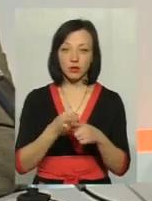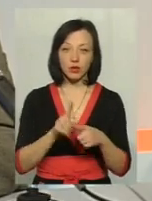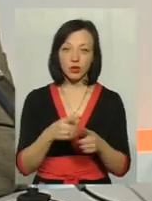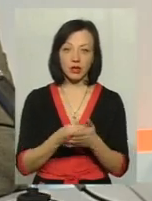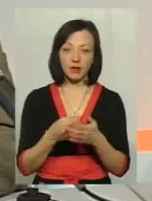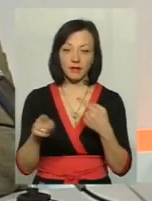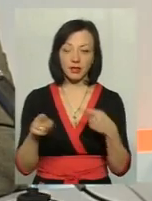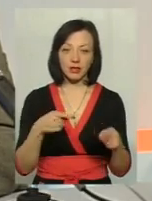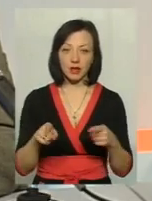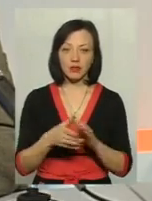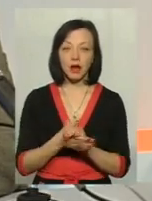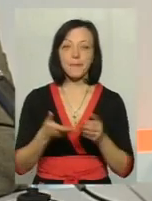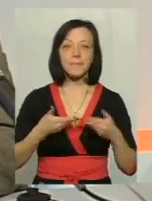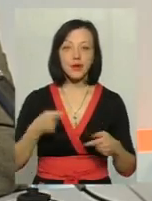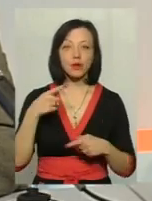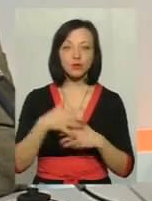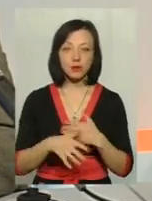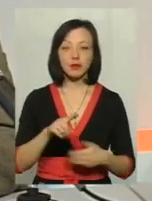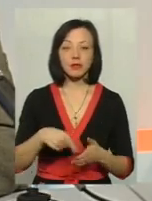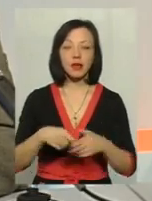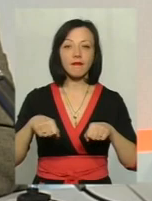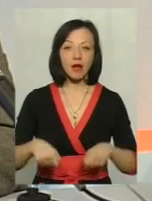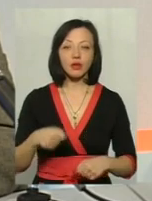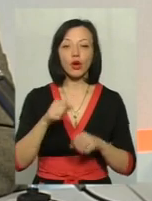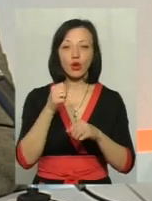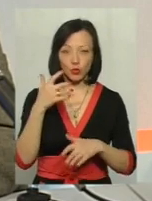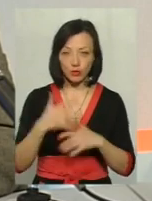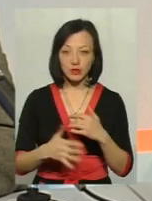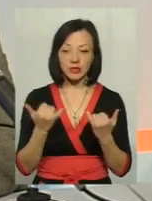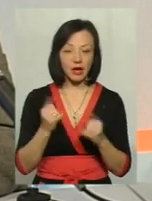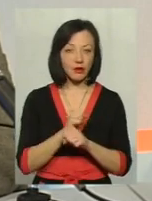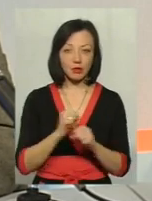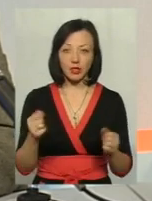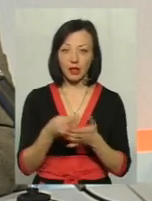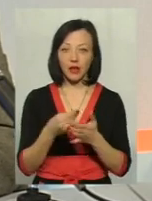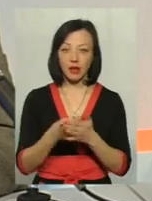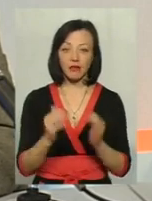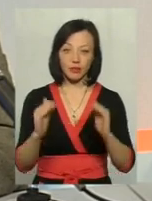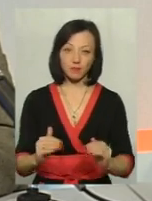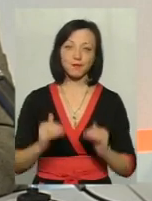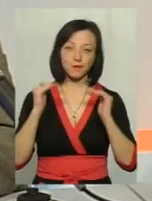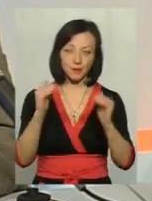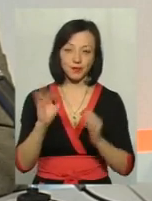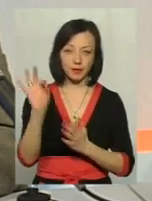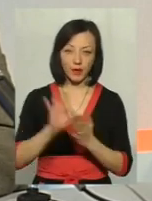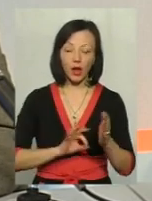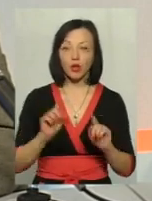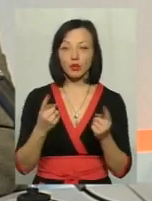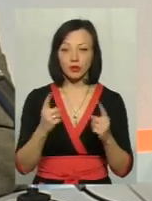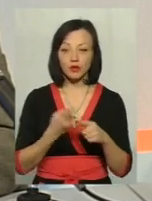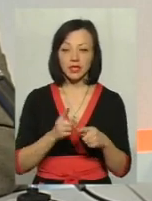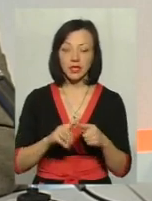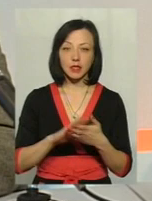тарифи відрізнятися. Ми розуміємо, і міська влада розуміє, що не можна зараз встановлювати тариф повністю економічно обґрунтований, тому що в